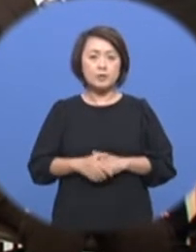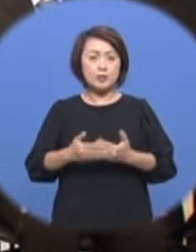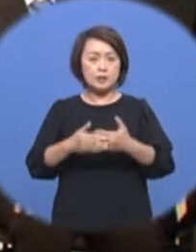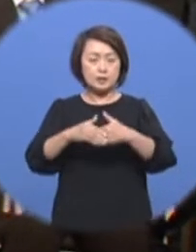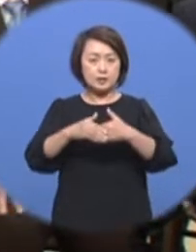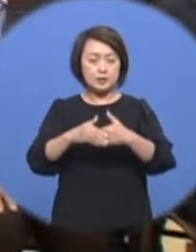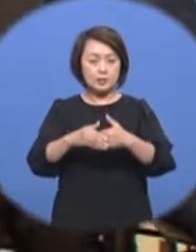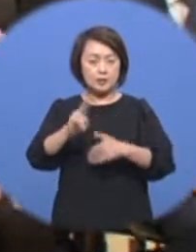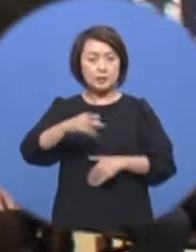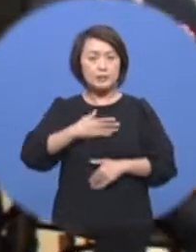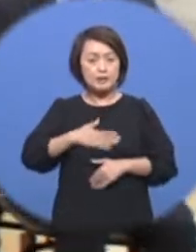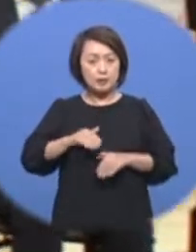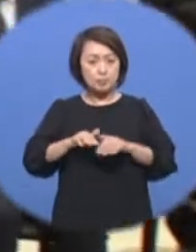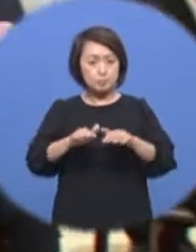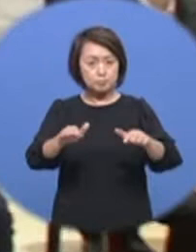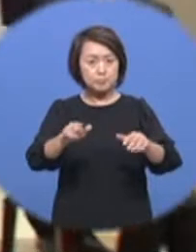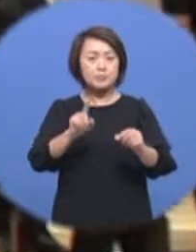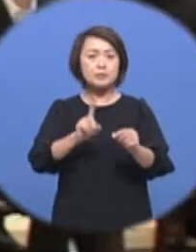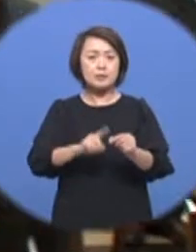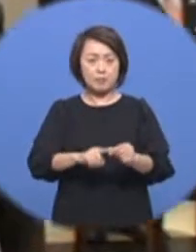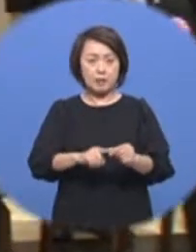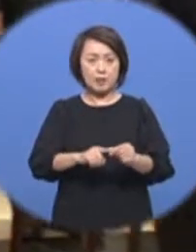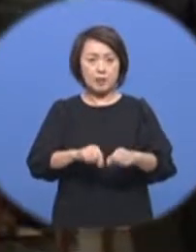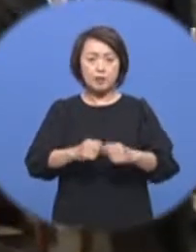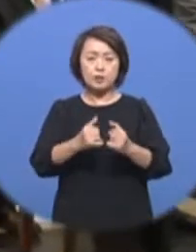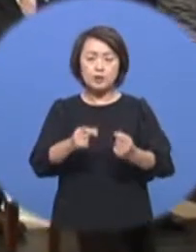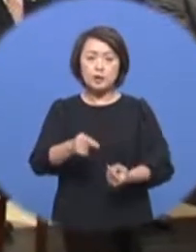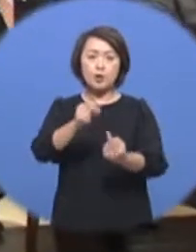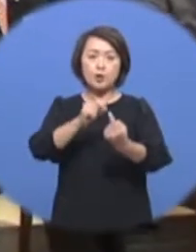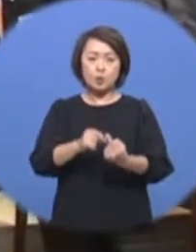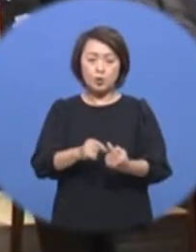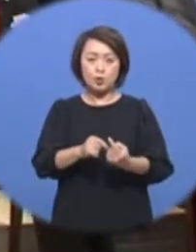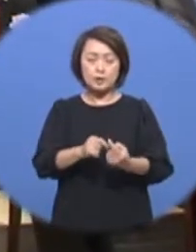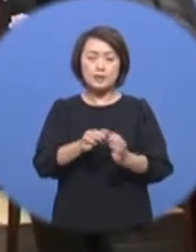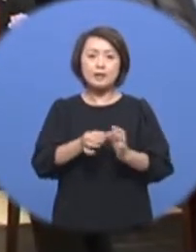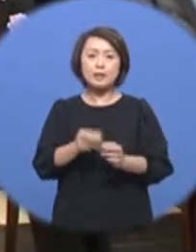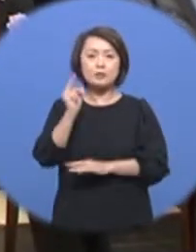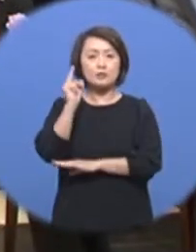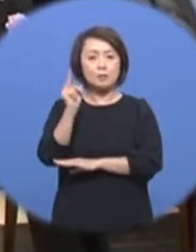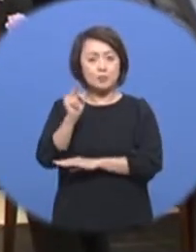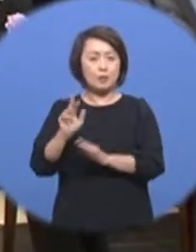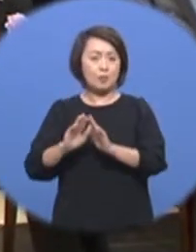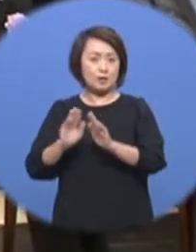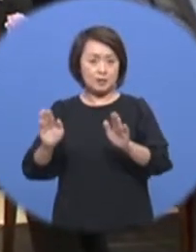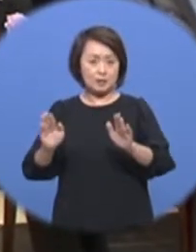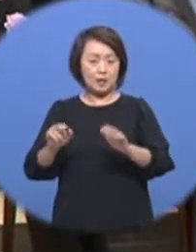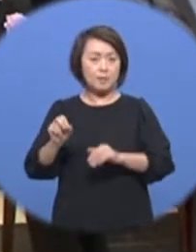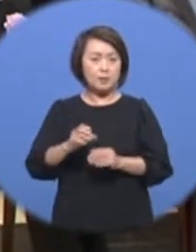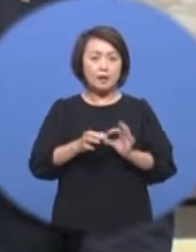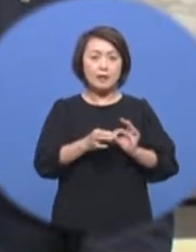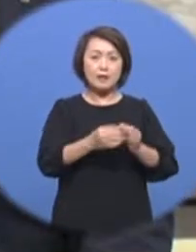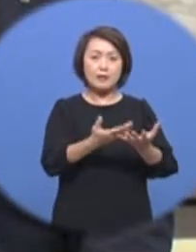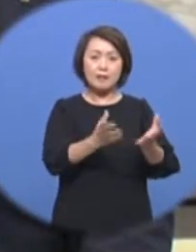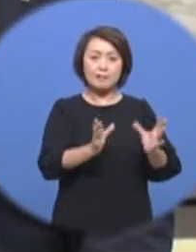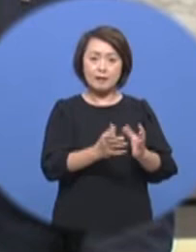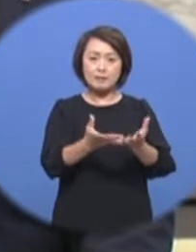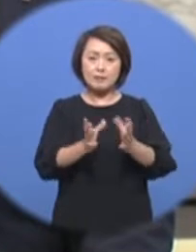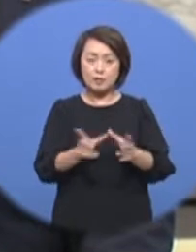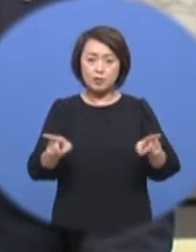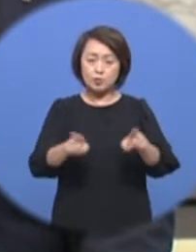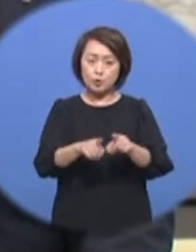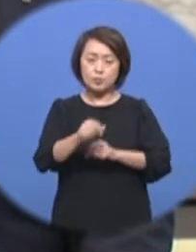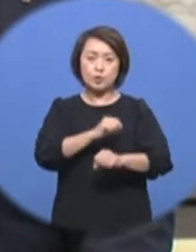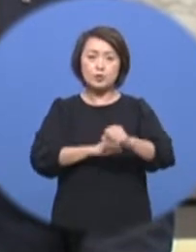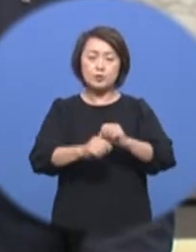体の理解を促すため障害者雇用に関するセミナーなどの開催や、また関係団体との共同